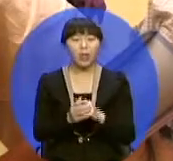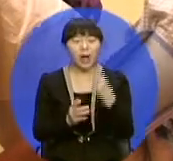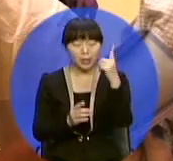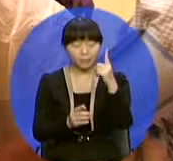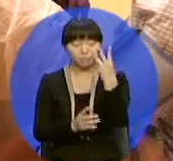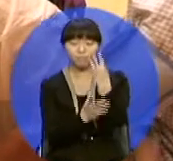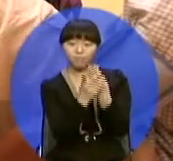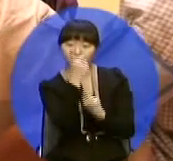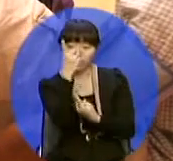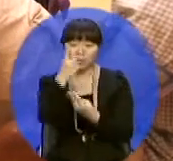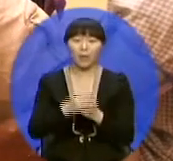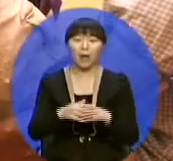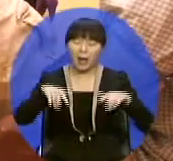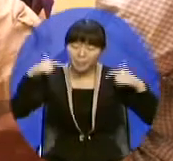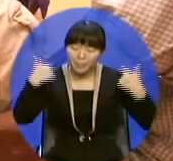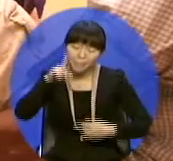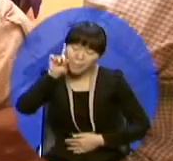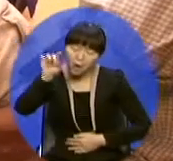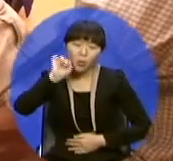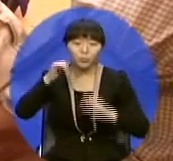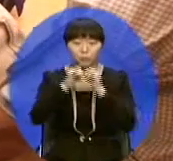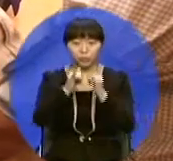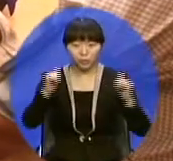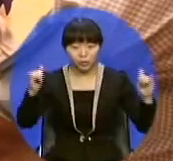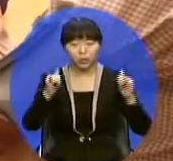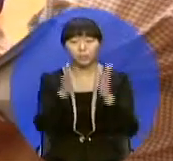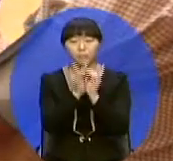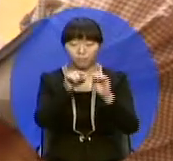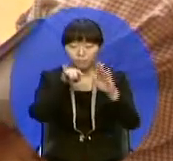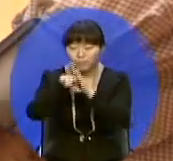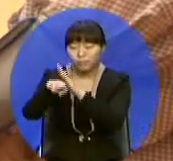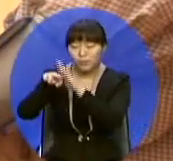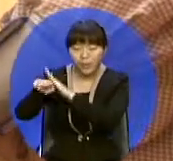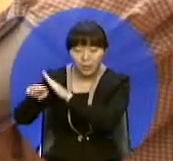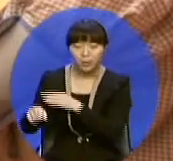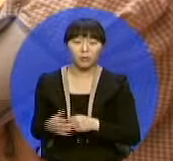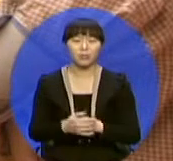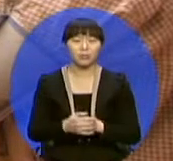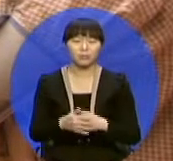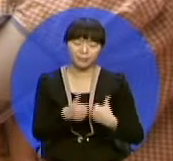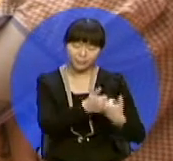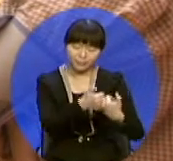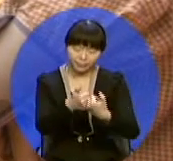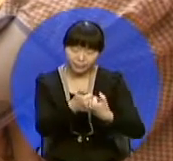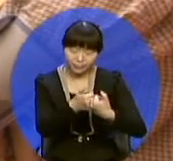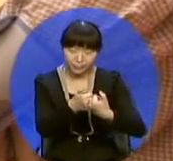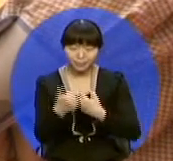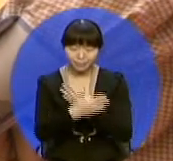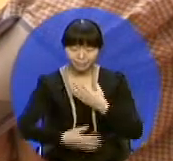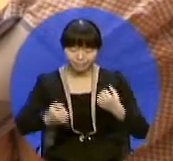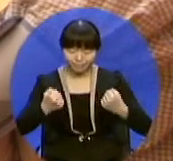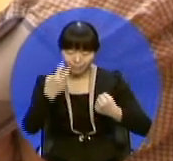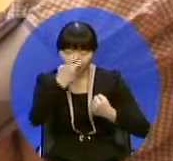한계조가 돼서. 네. 매일 그 어려운 분들을 찾아가서 상담을 하고 또 건강